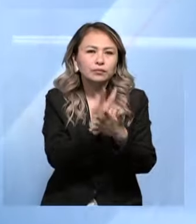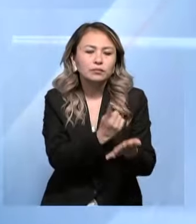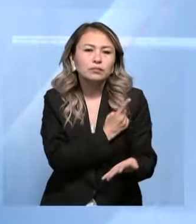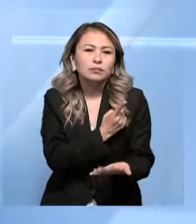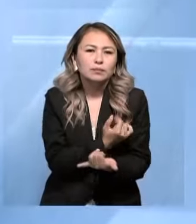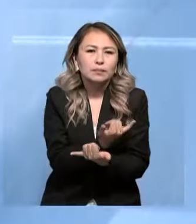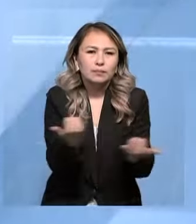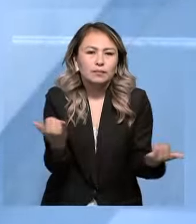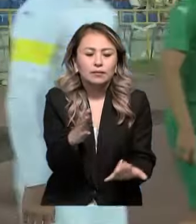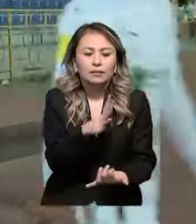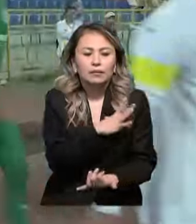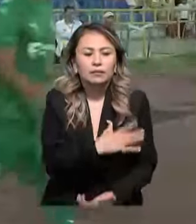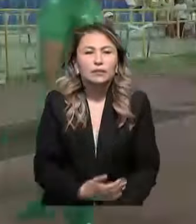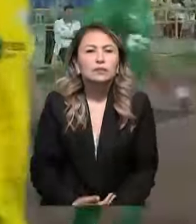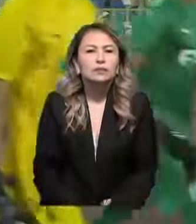паш етті.